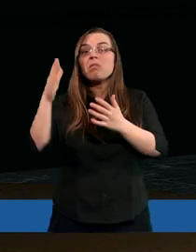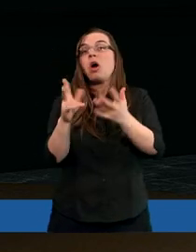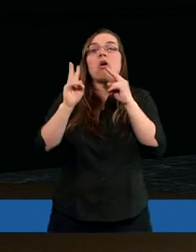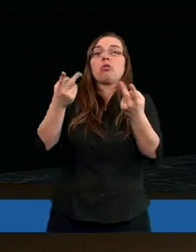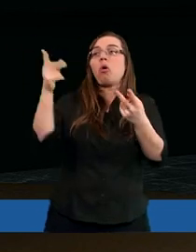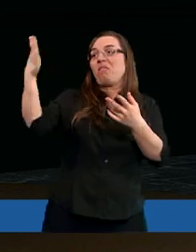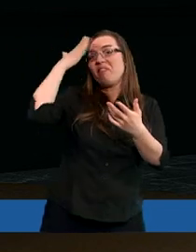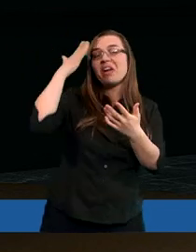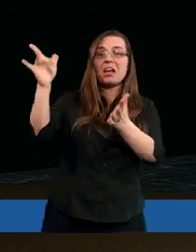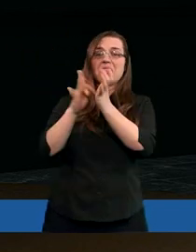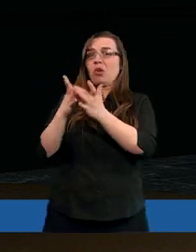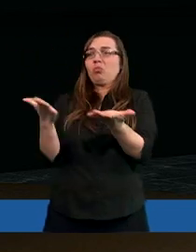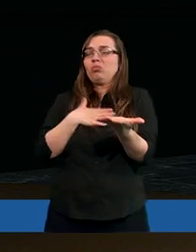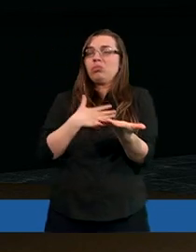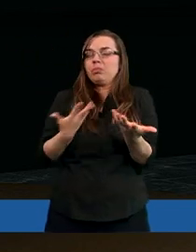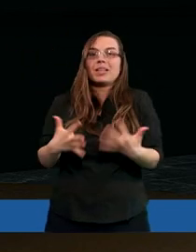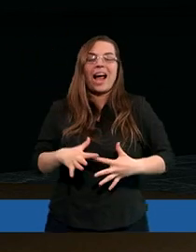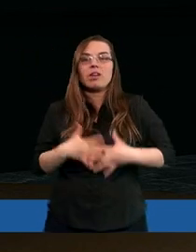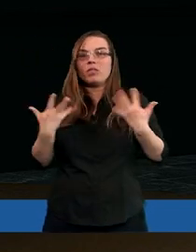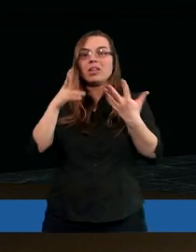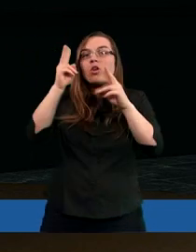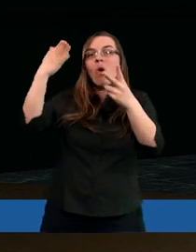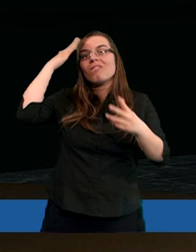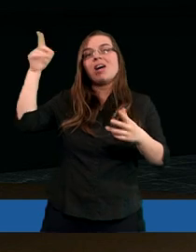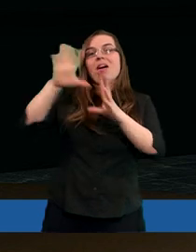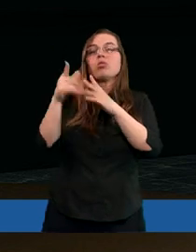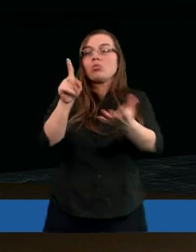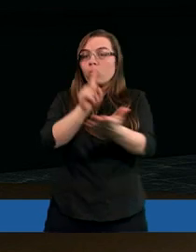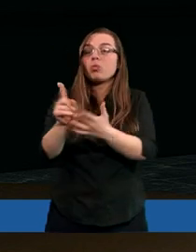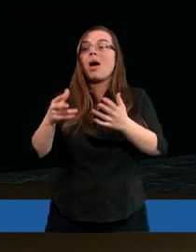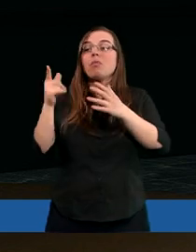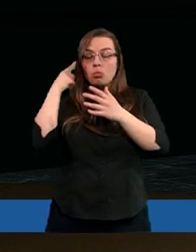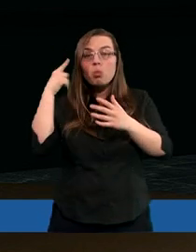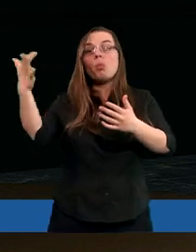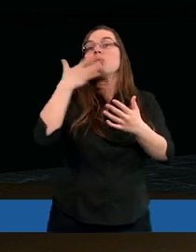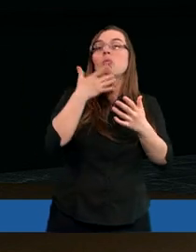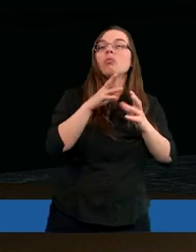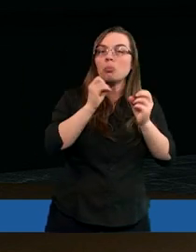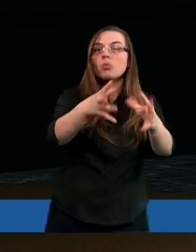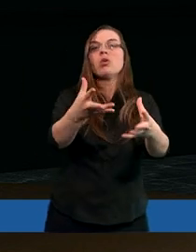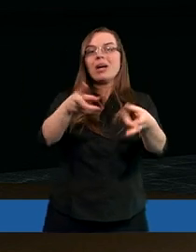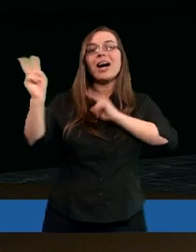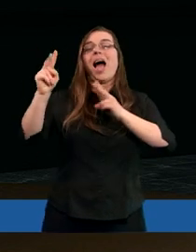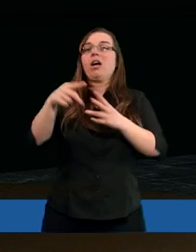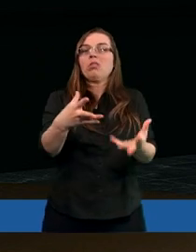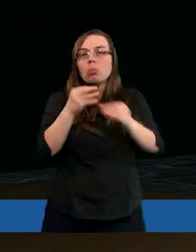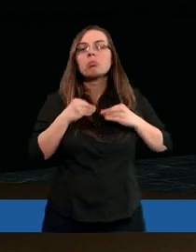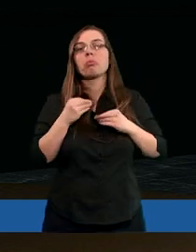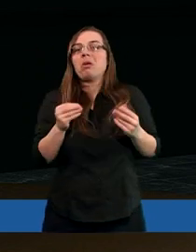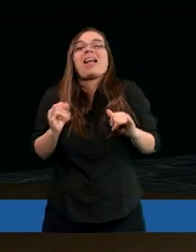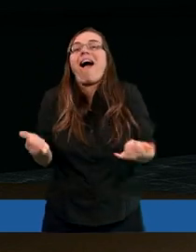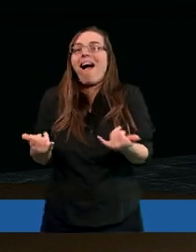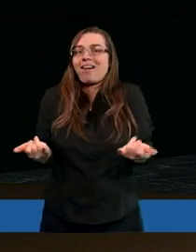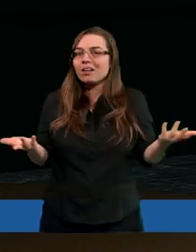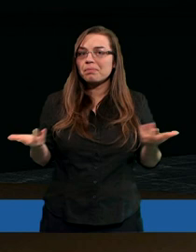Ty jesteś, skąd Ty to wiesz? I to też jest zadziwiające. Także tutaj możemy się przyjrzeć Piotrowi i jego reakcji, bo też pokazuje